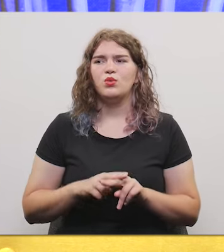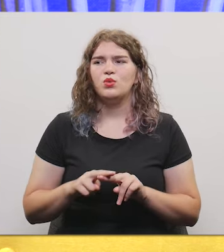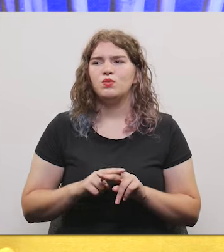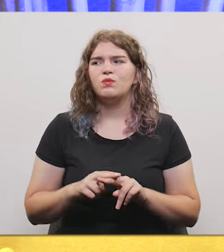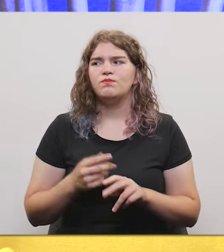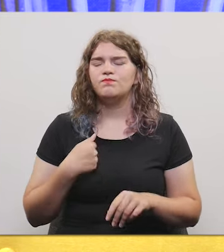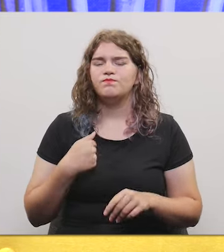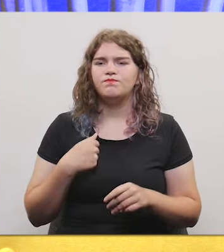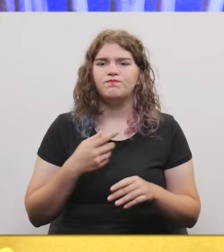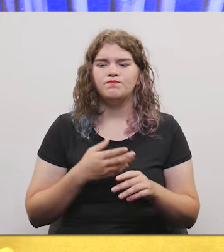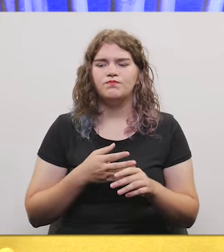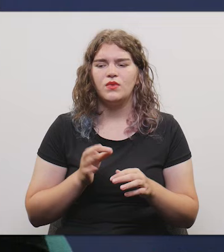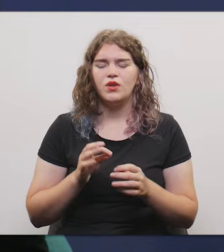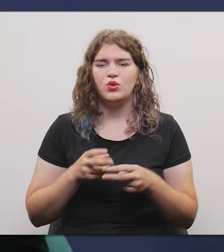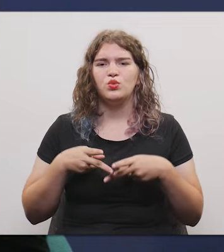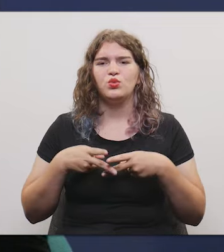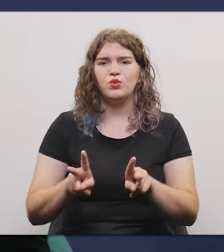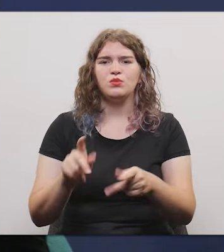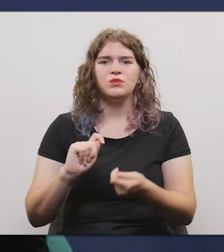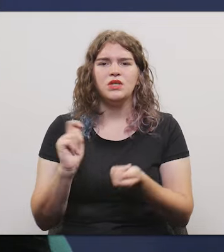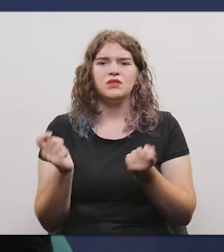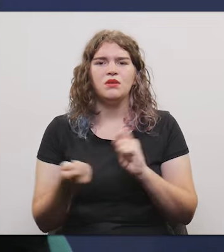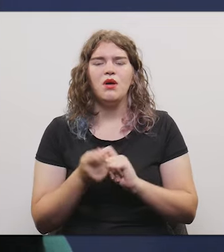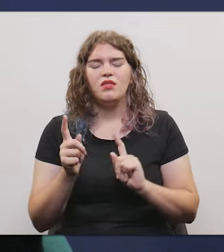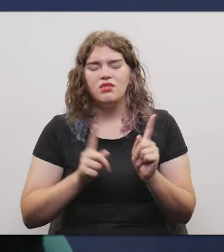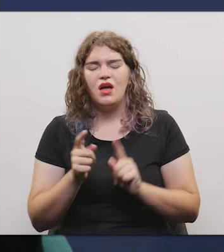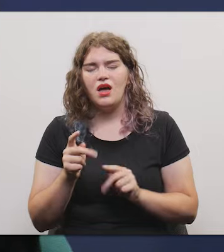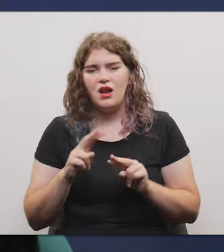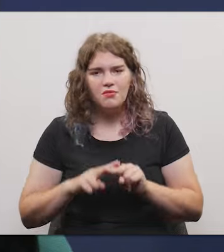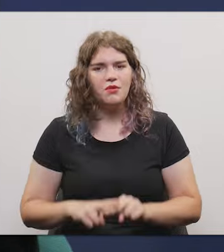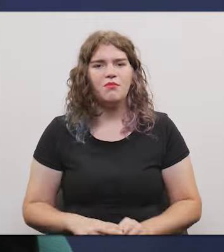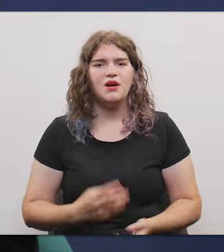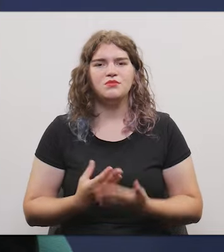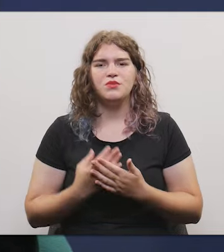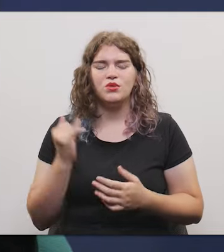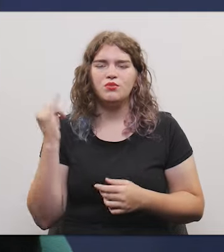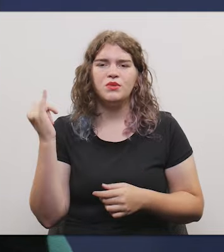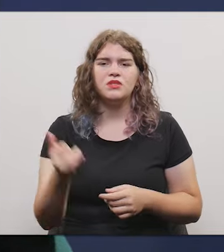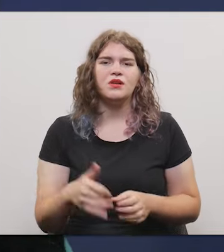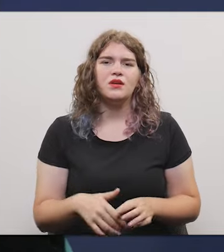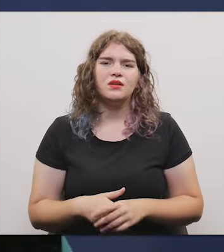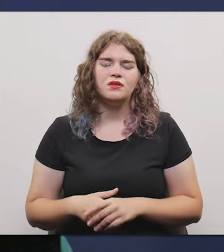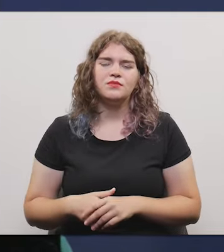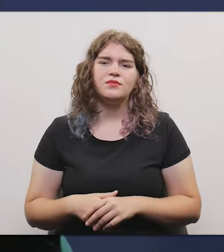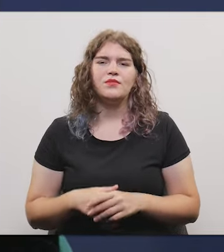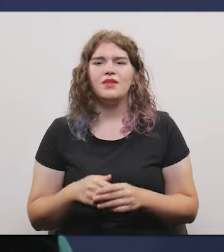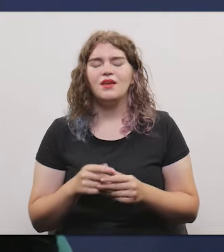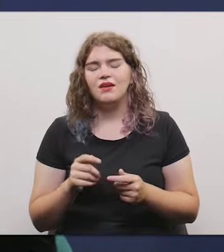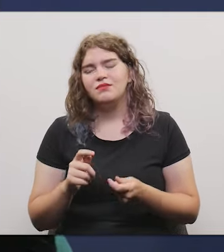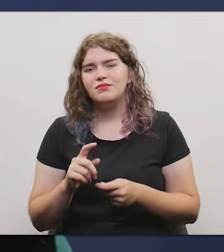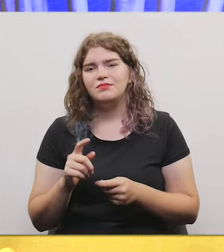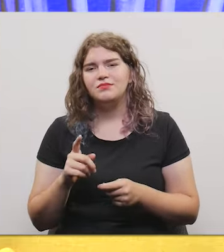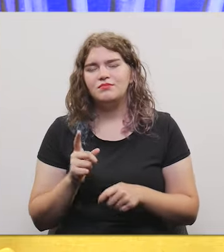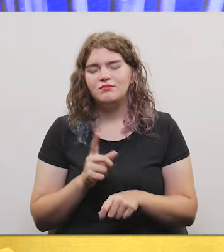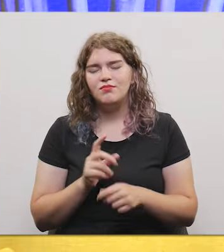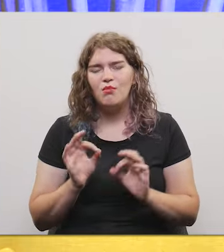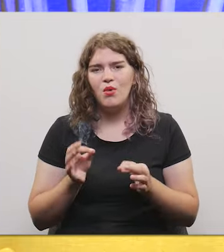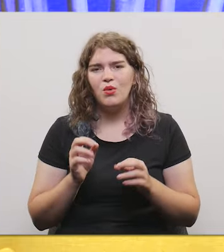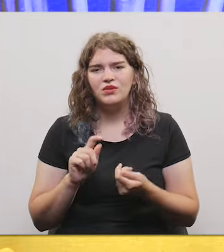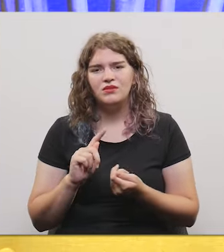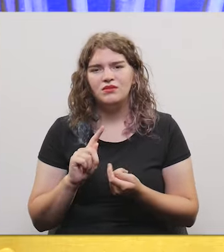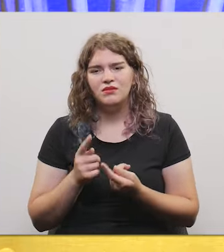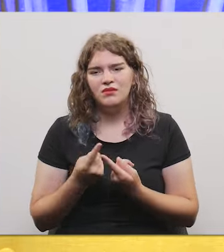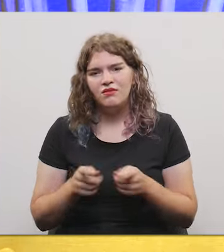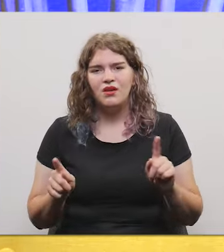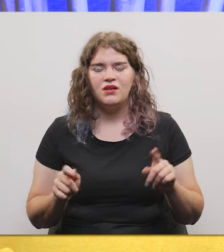cumva traseul mi s-a schimbat și Da, mi ai s-a dus rămas într-o altă înspre misiune, direcție, nu? da, Ai rămas pe câmpul într-un misiunii. alt fel, Exact,